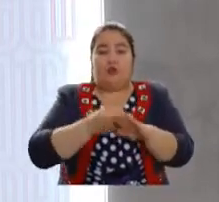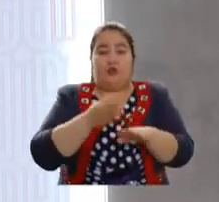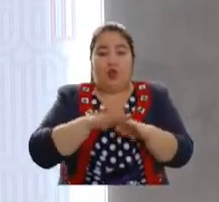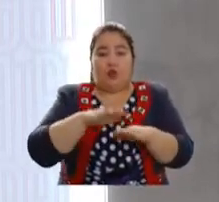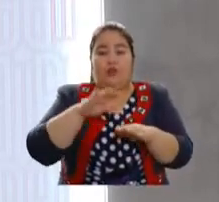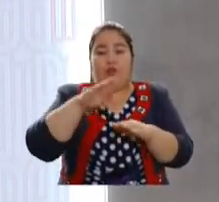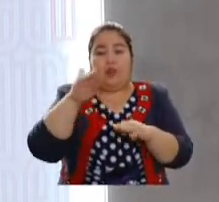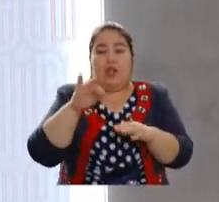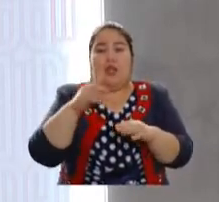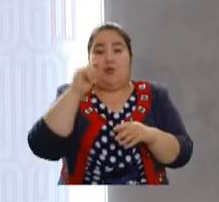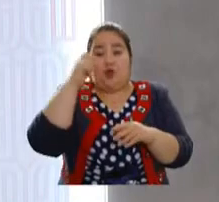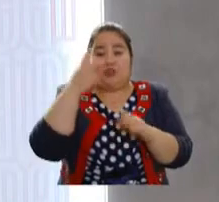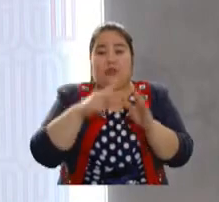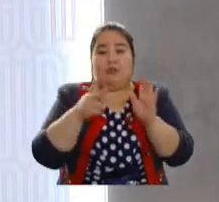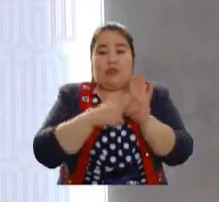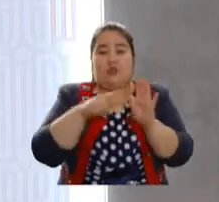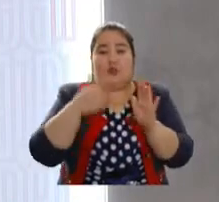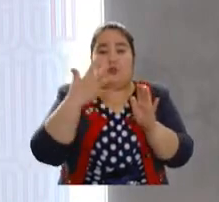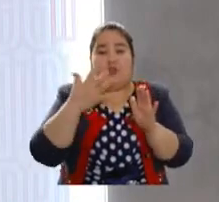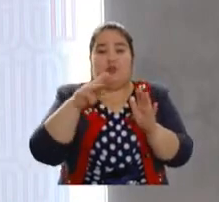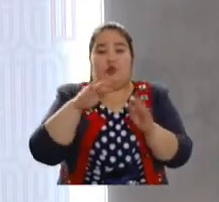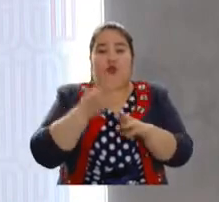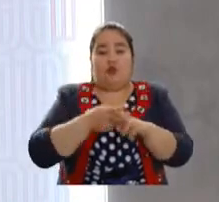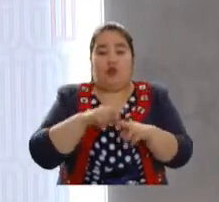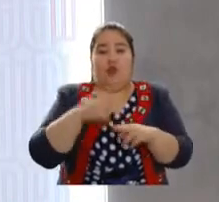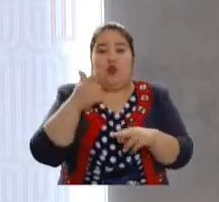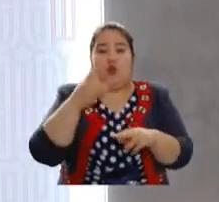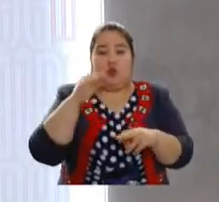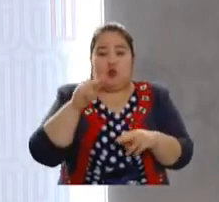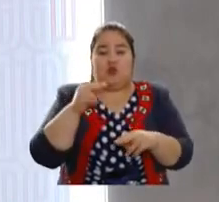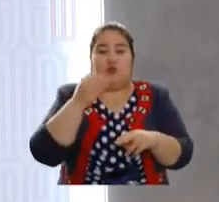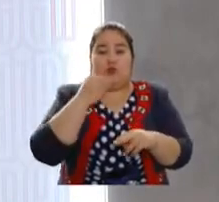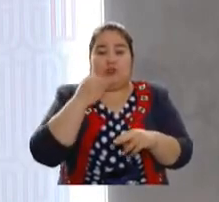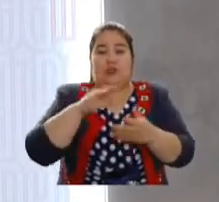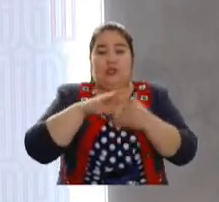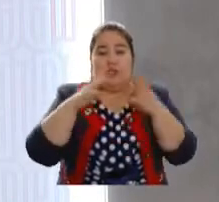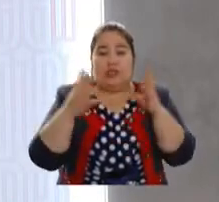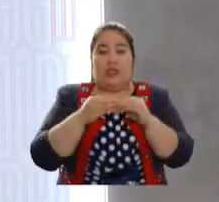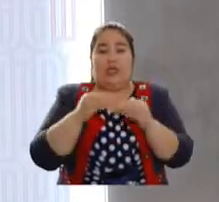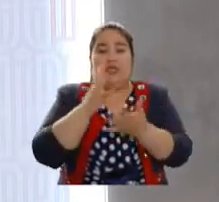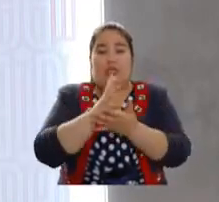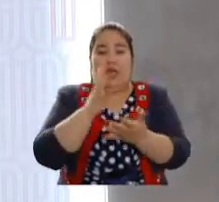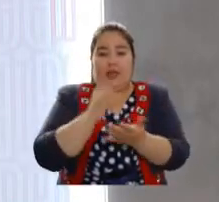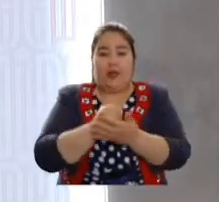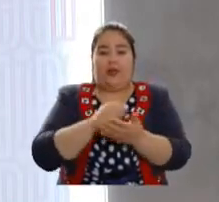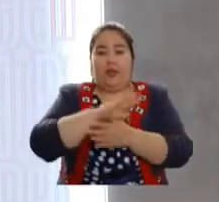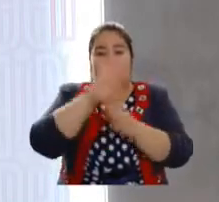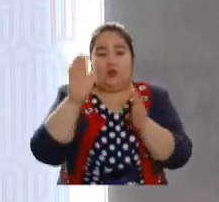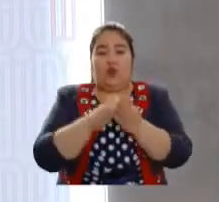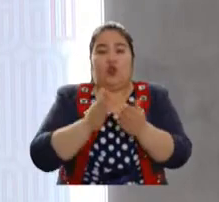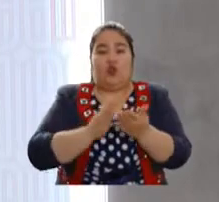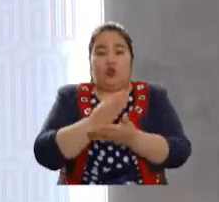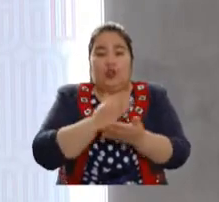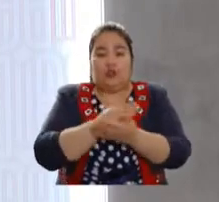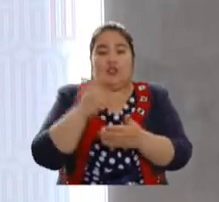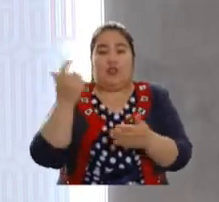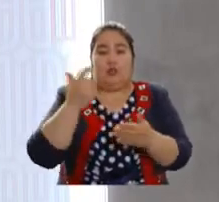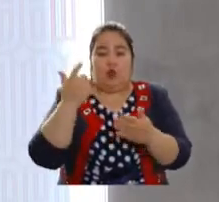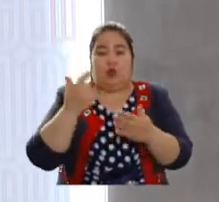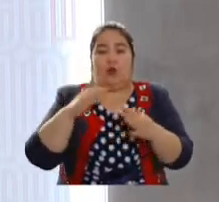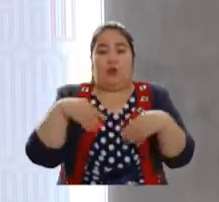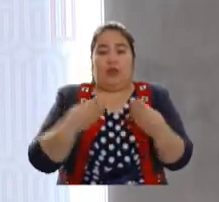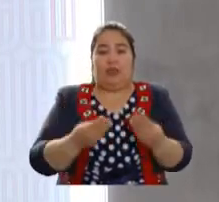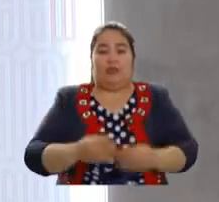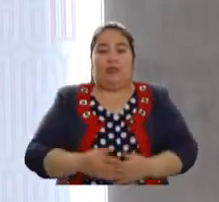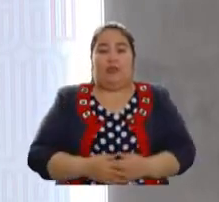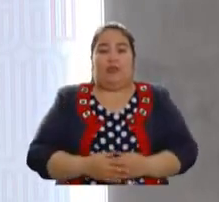piyoz va 28,5 million tonna guruch mahsulotlari zaxiraga yo'naltirish imkonini